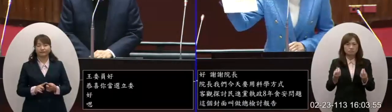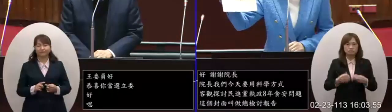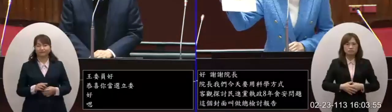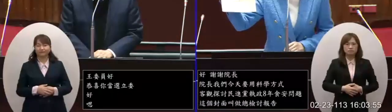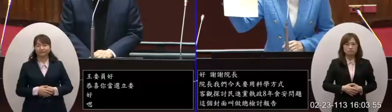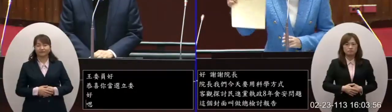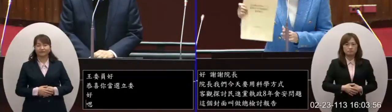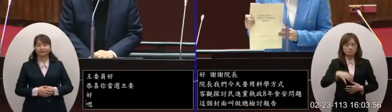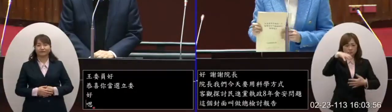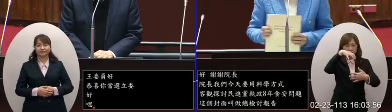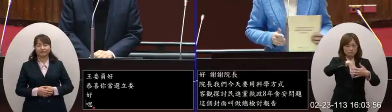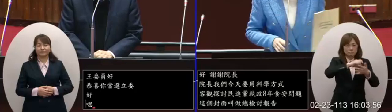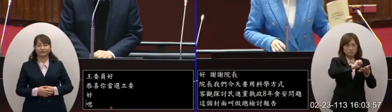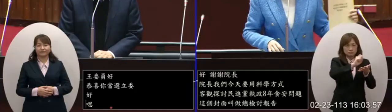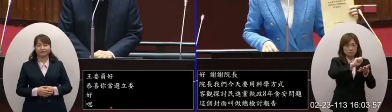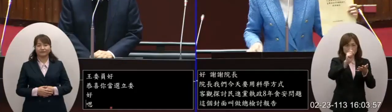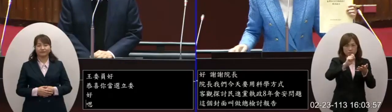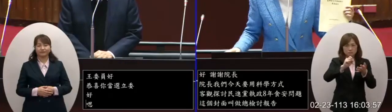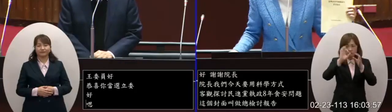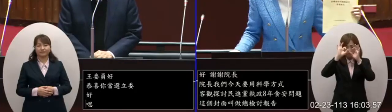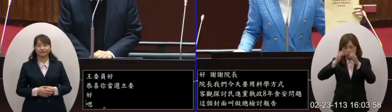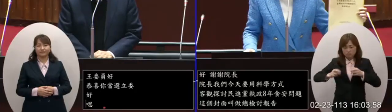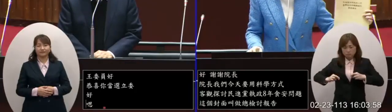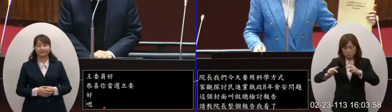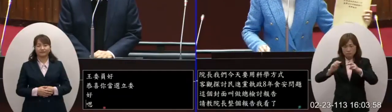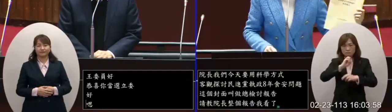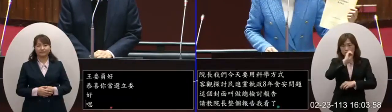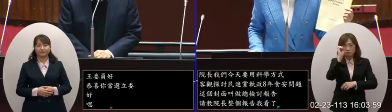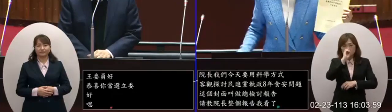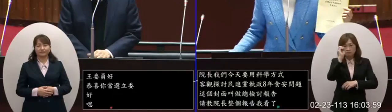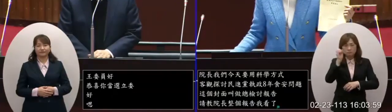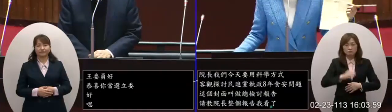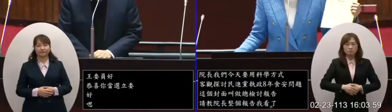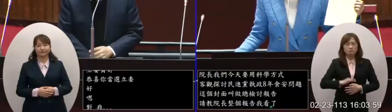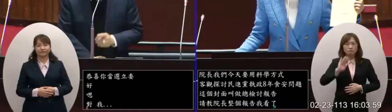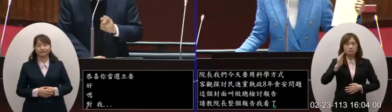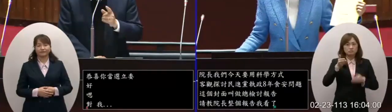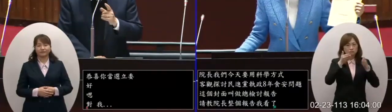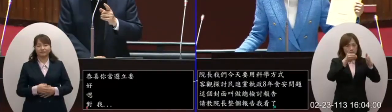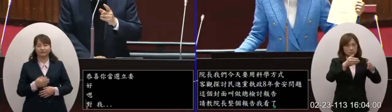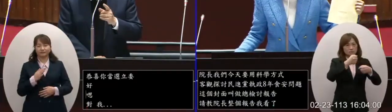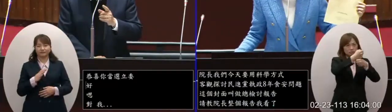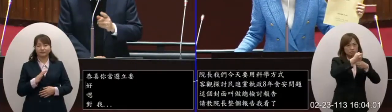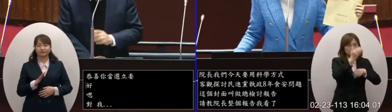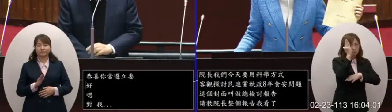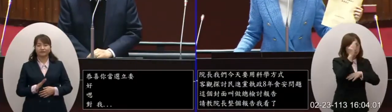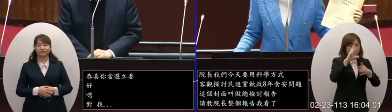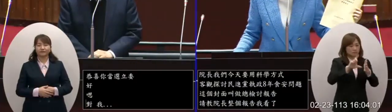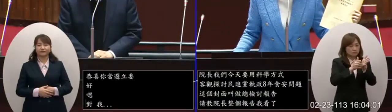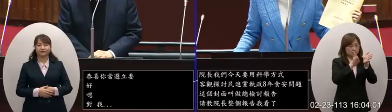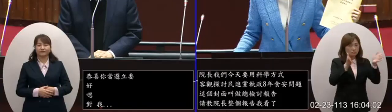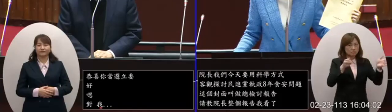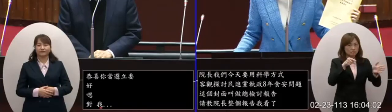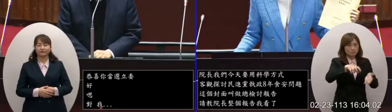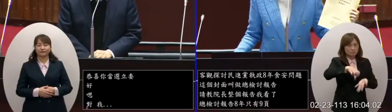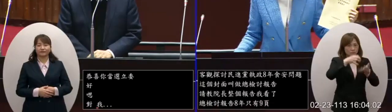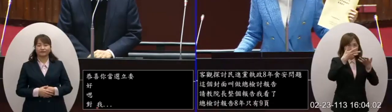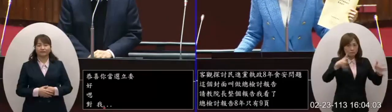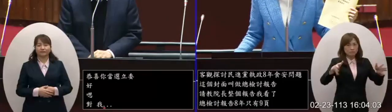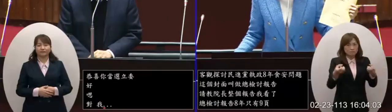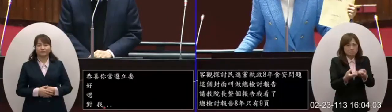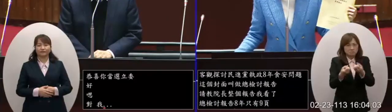这通篇里面没有任何的检讨耶。但是却对了马政府时期提了非常多的实案事